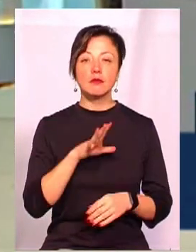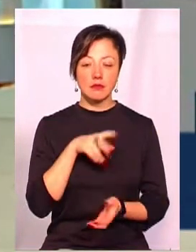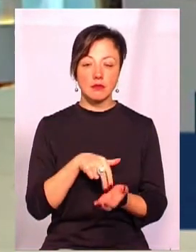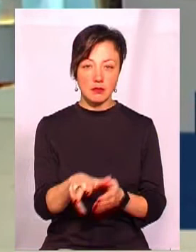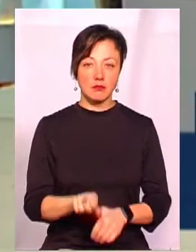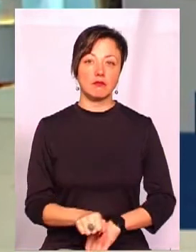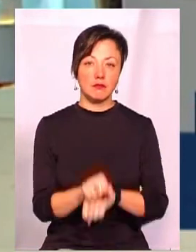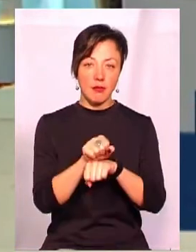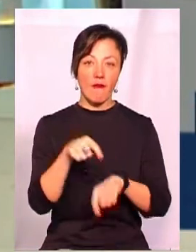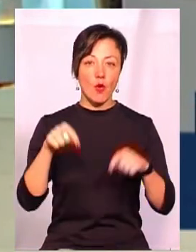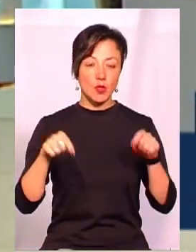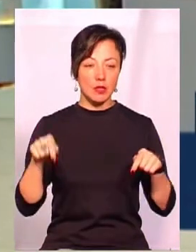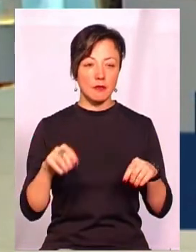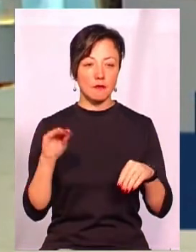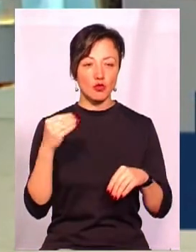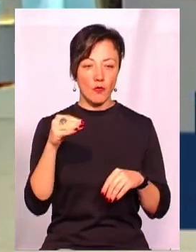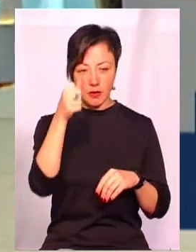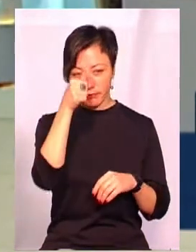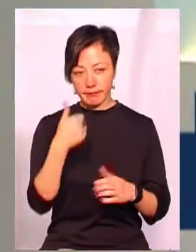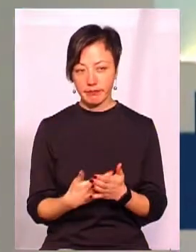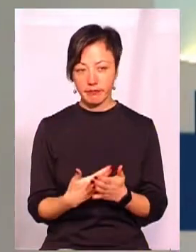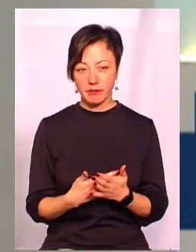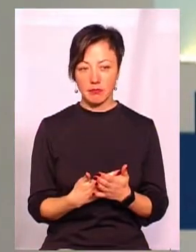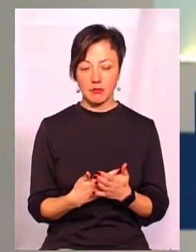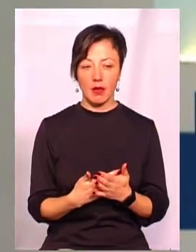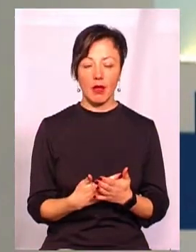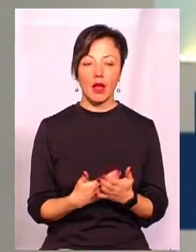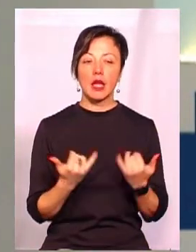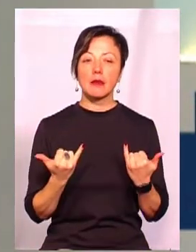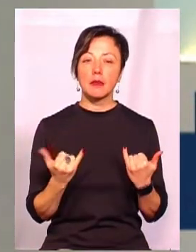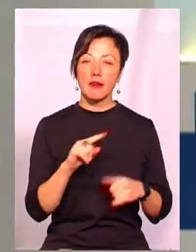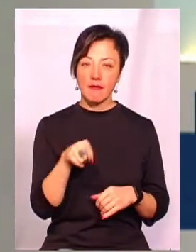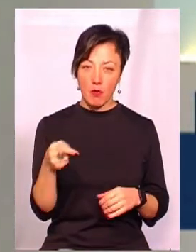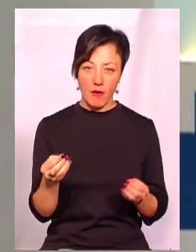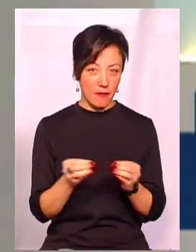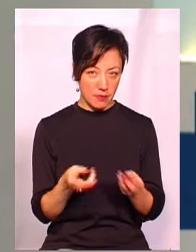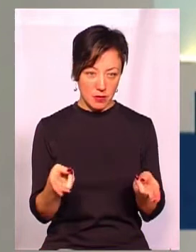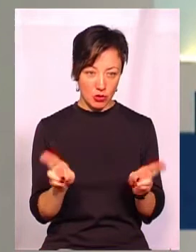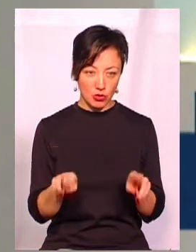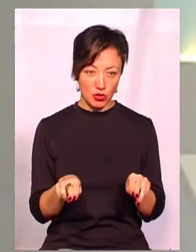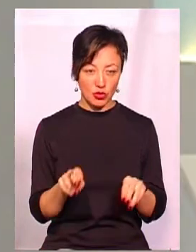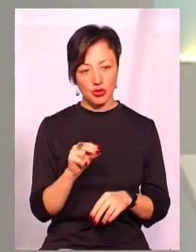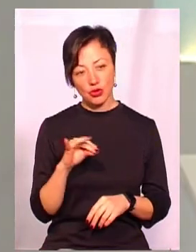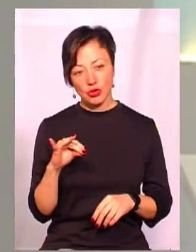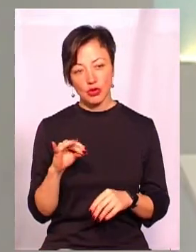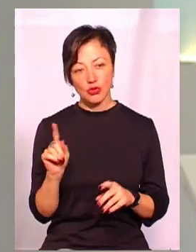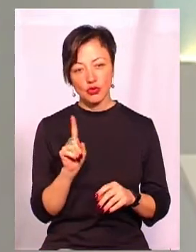на протести восени, в жовтні, здається. Теперішні вимоги залишились тими ж,